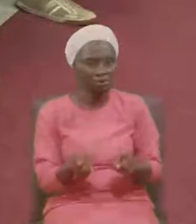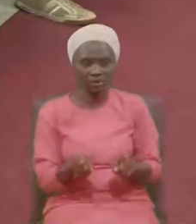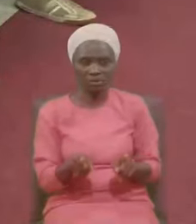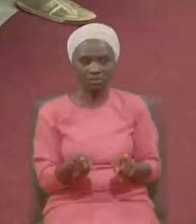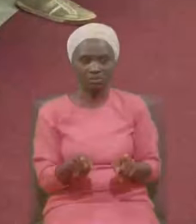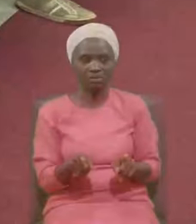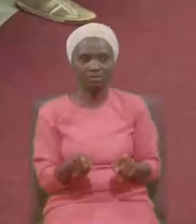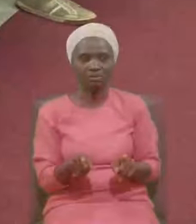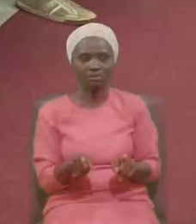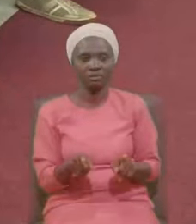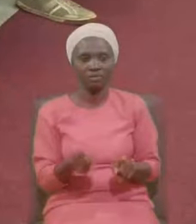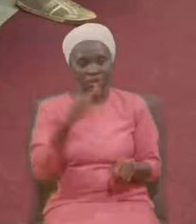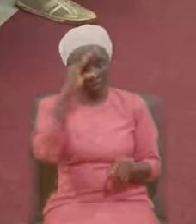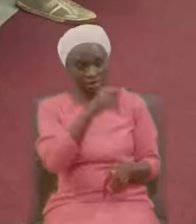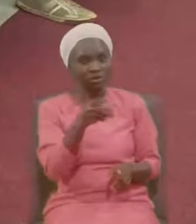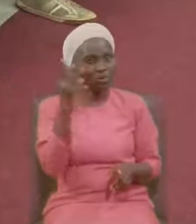était lépreux.